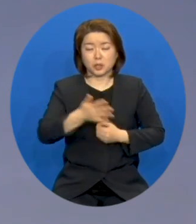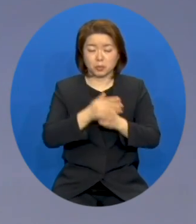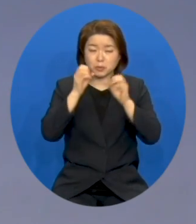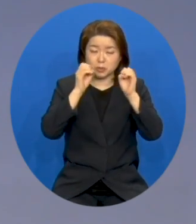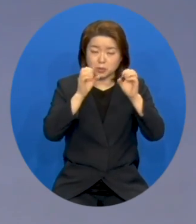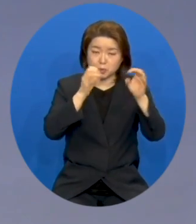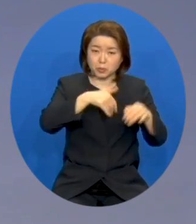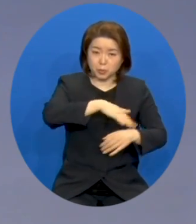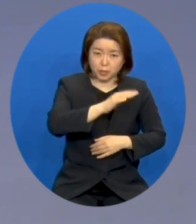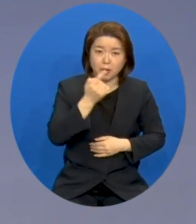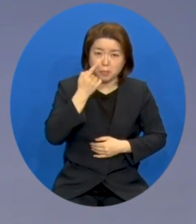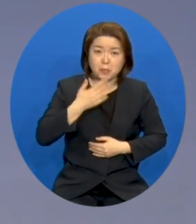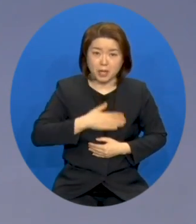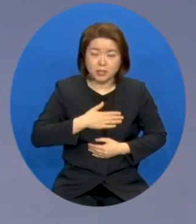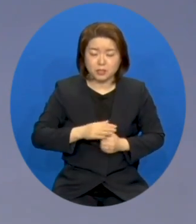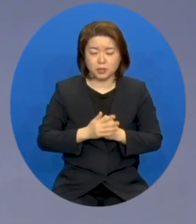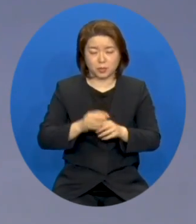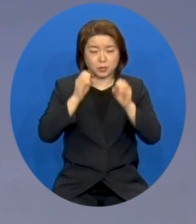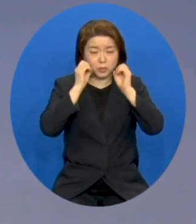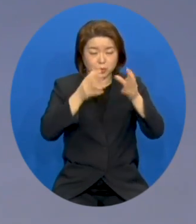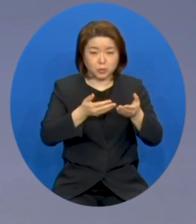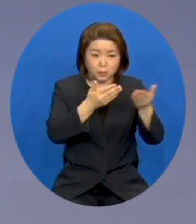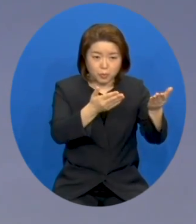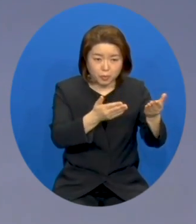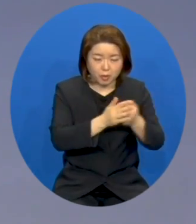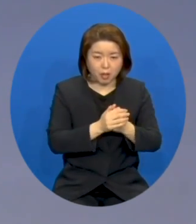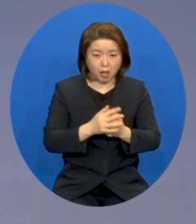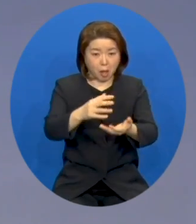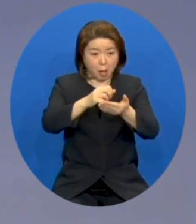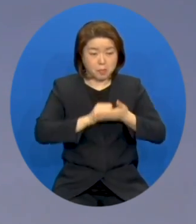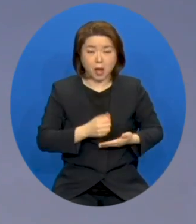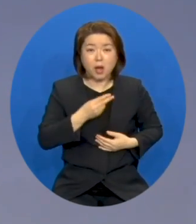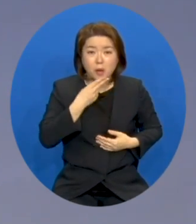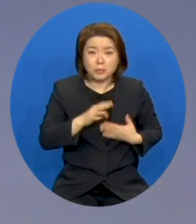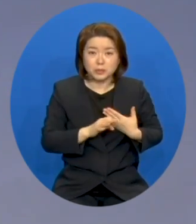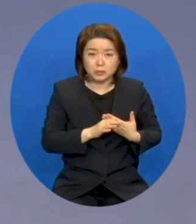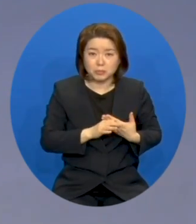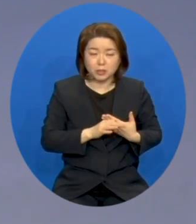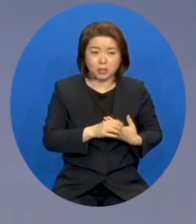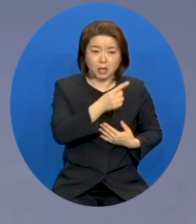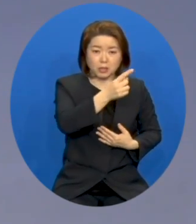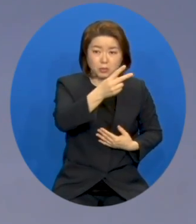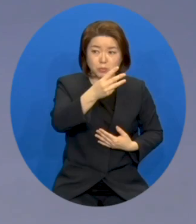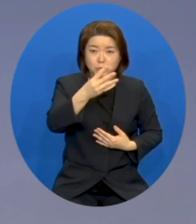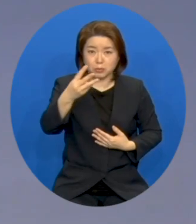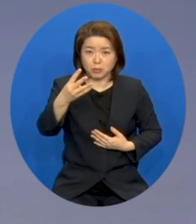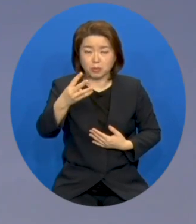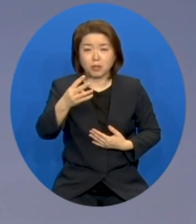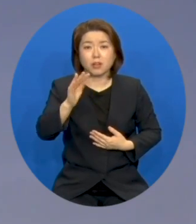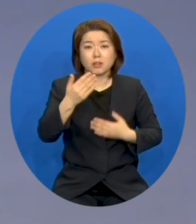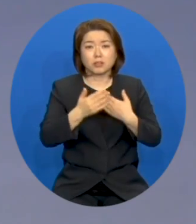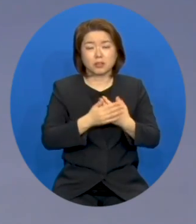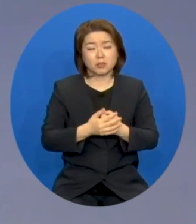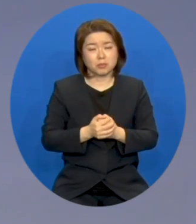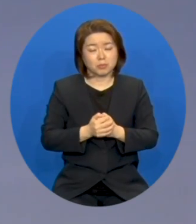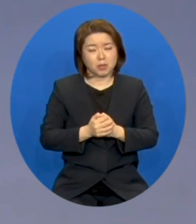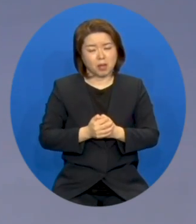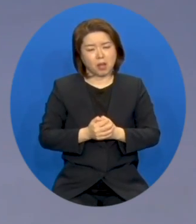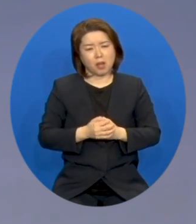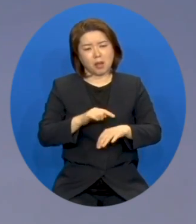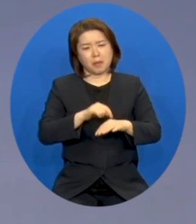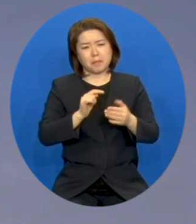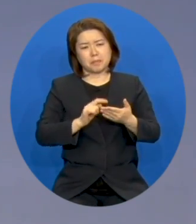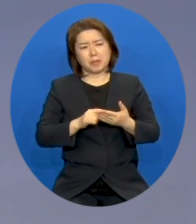나가보아서 알지만 전도를 했는데 받아들이지 않으면, 그런 일이 한 번, 두 번 되면 그만 낙심이